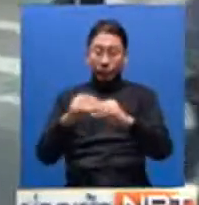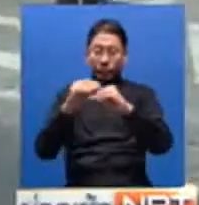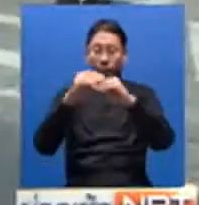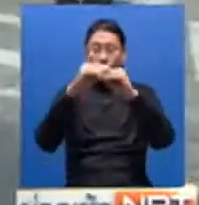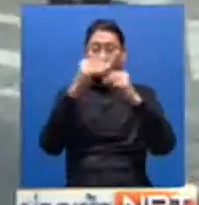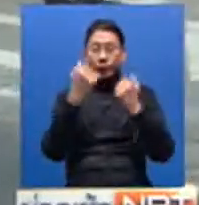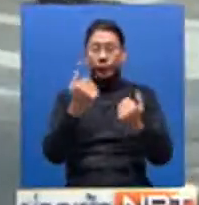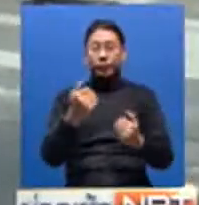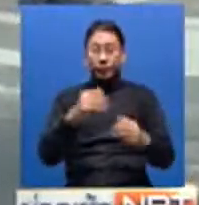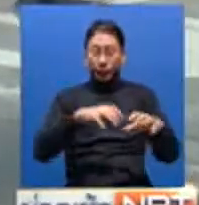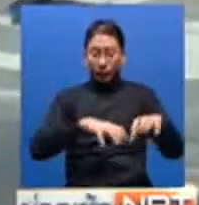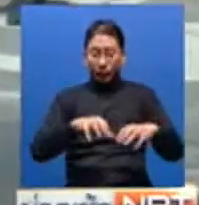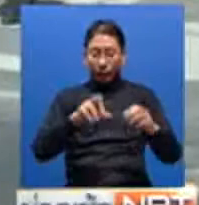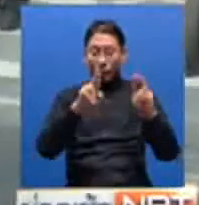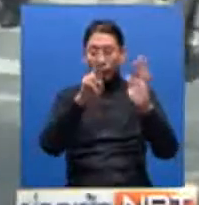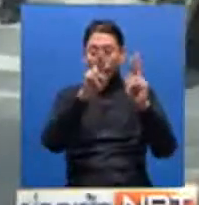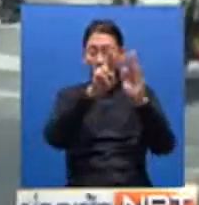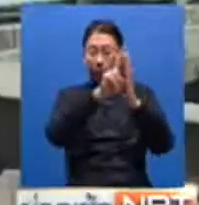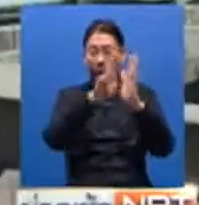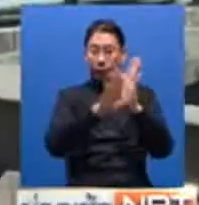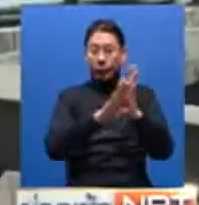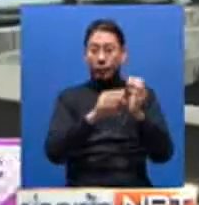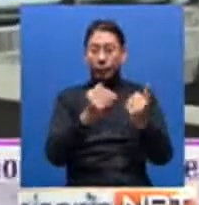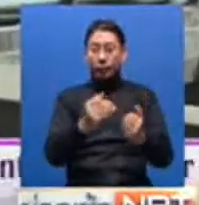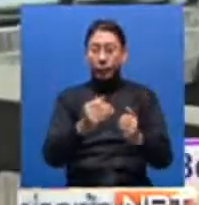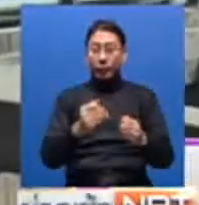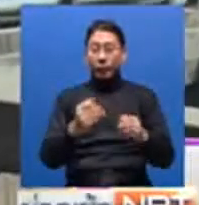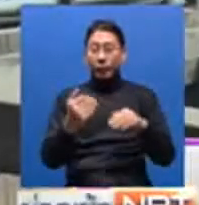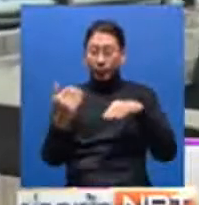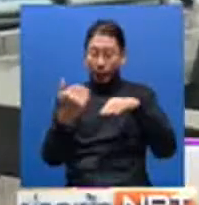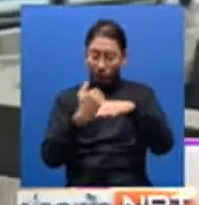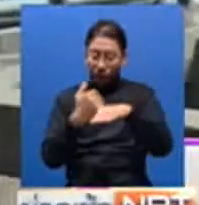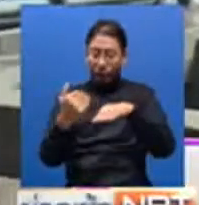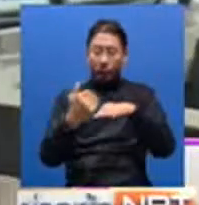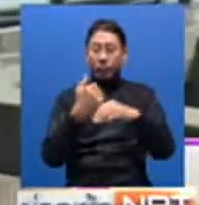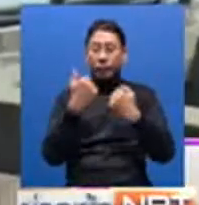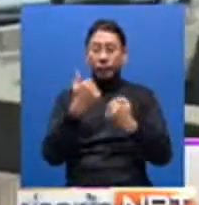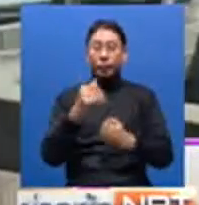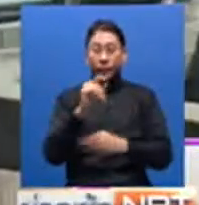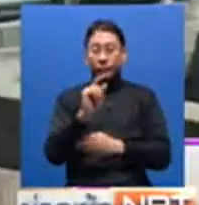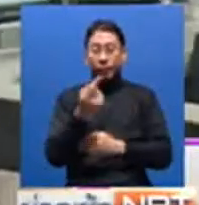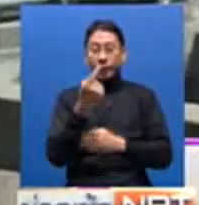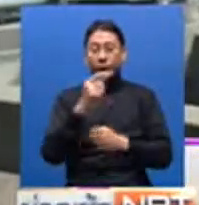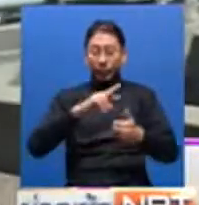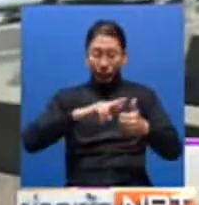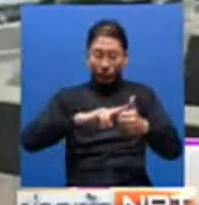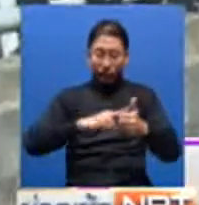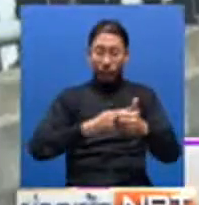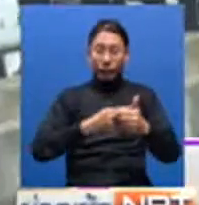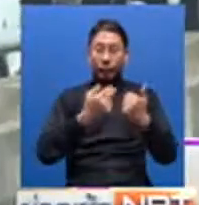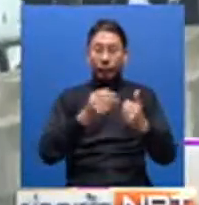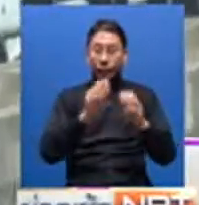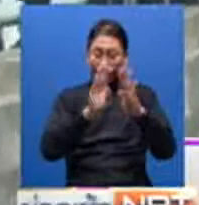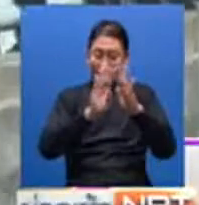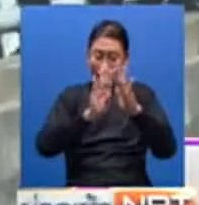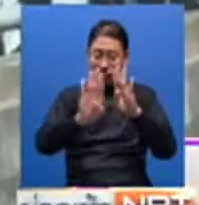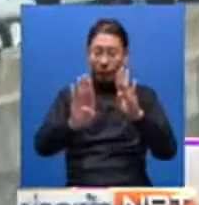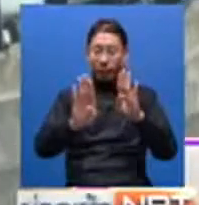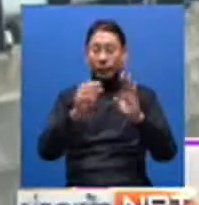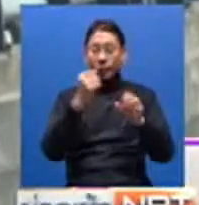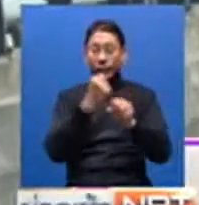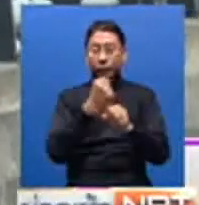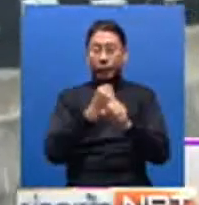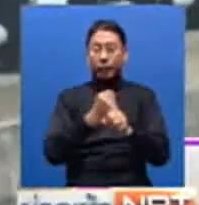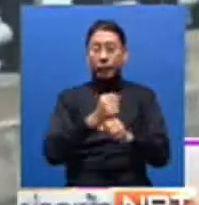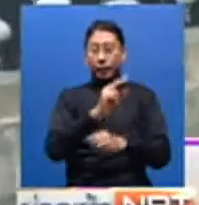จัดระเบียบผ่านแร่แผงลอยเพื่อคืนทางเท้าให้กับประชาชนโดยจะเริ่มเอ่อเริ่มเปิดปฏิบัติการบังคับ